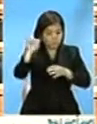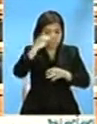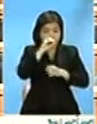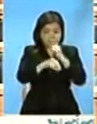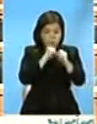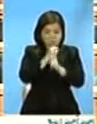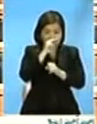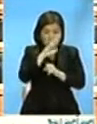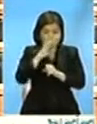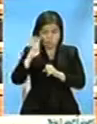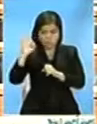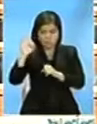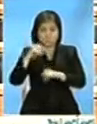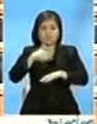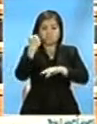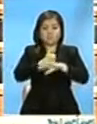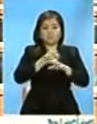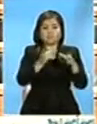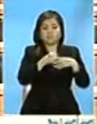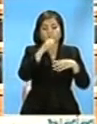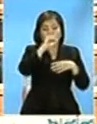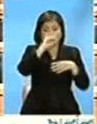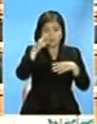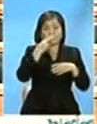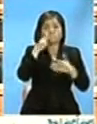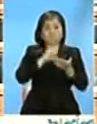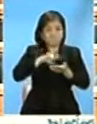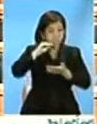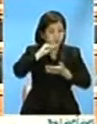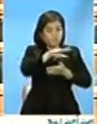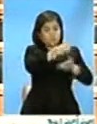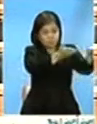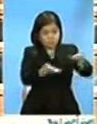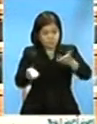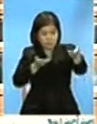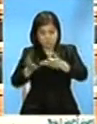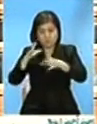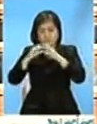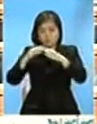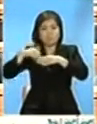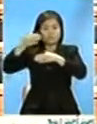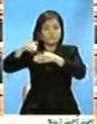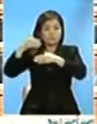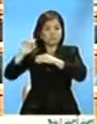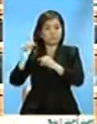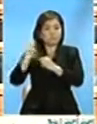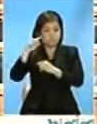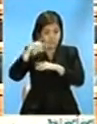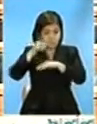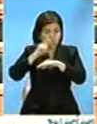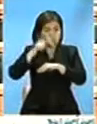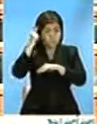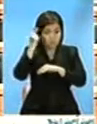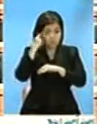ครับผมได้ทำหนังสือเชิญสว.49เองครับมาประชุมนอกสภาท่านประธานทราบไหมครับกี่